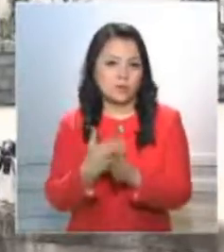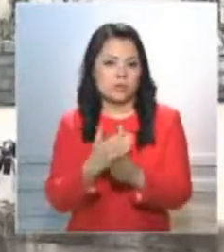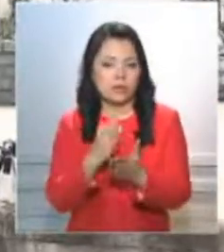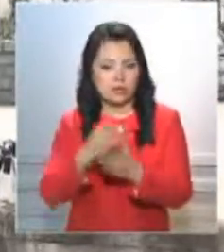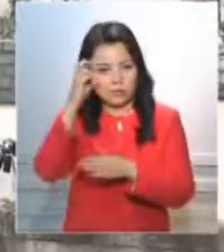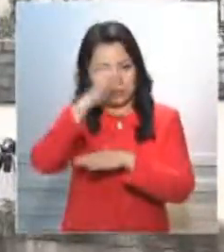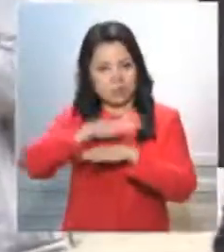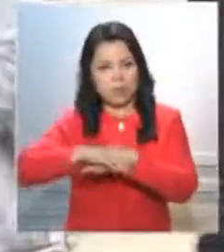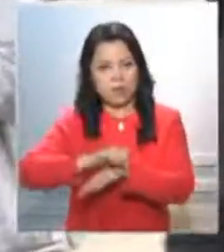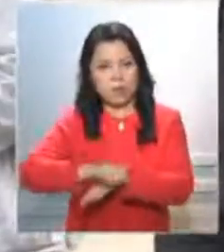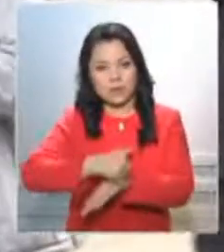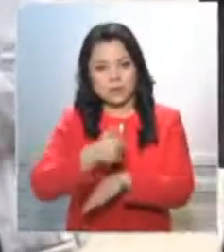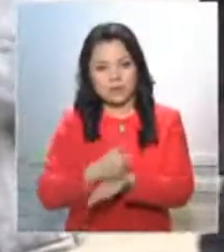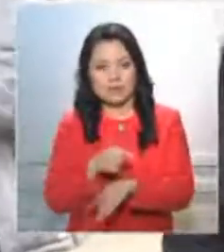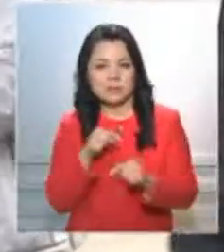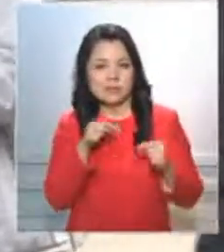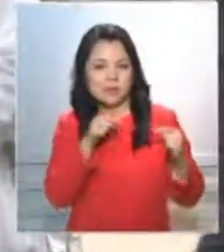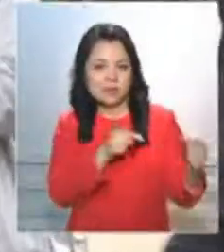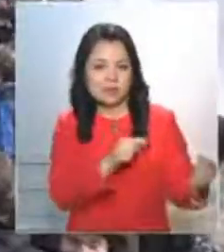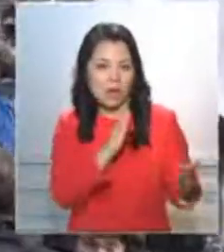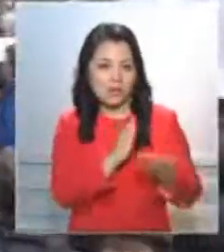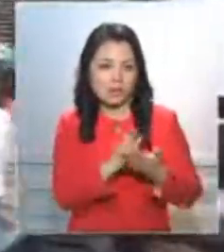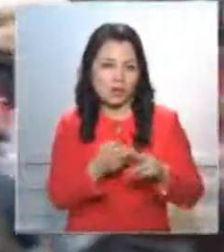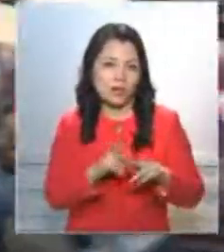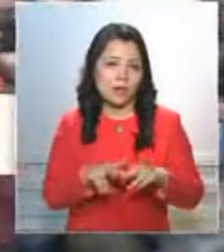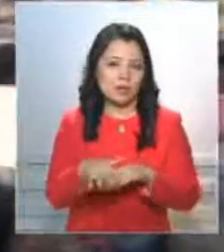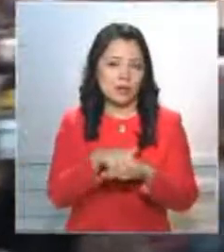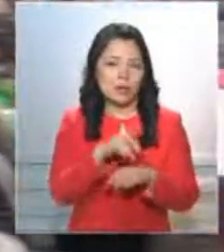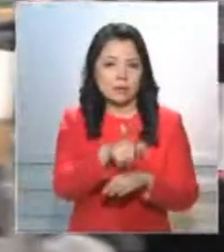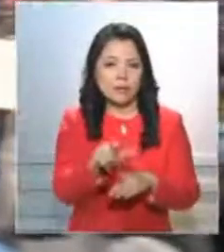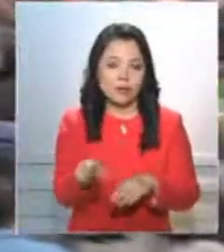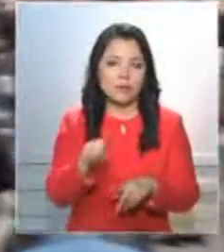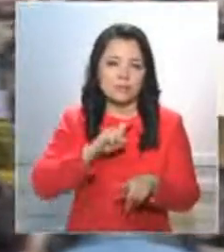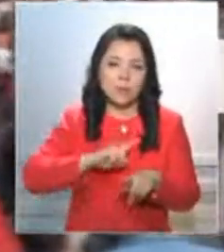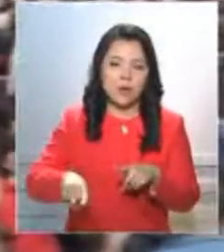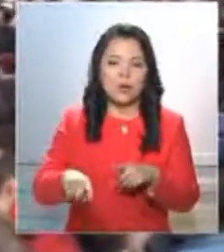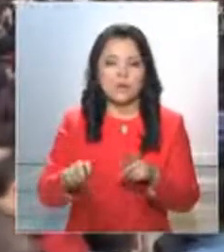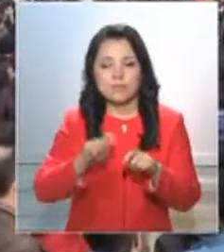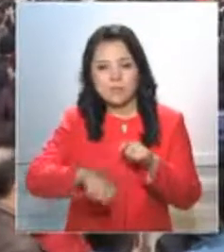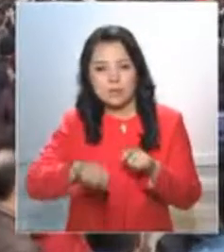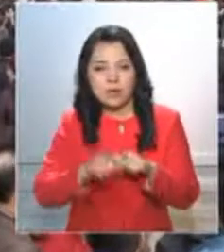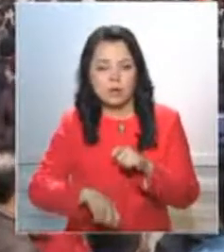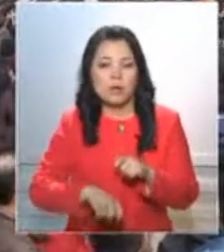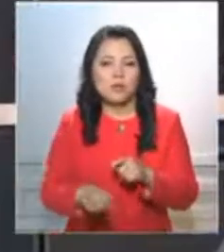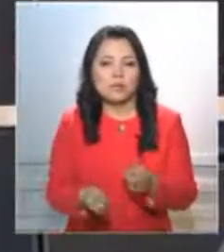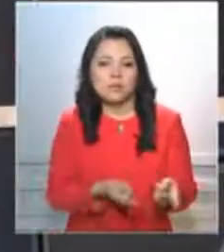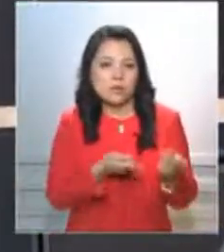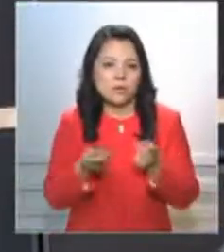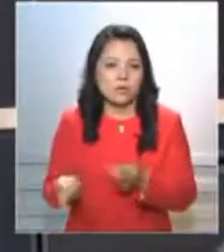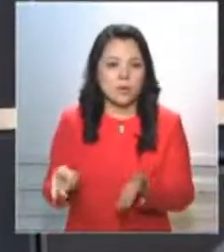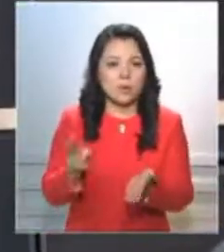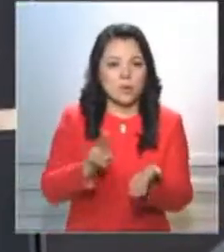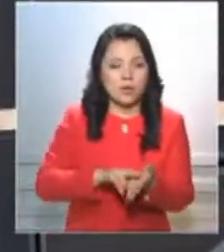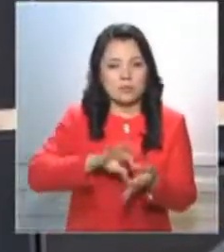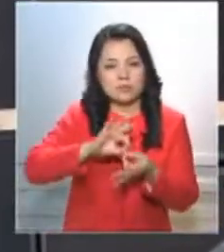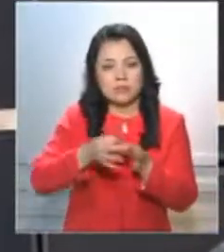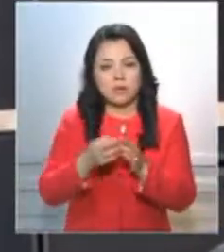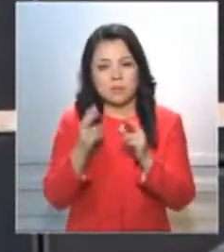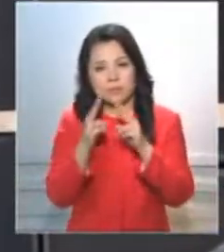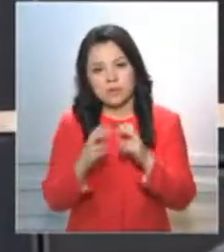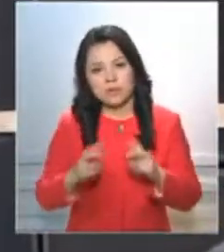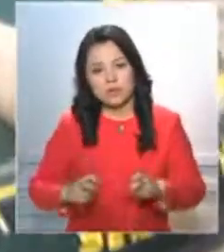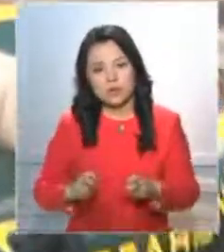наразы. Өйткені шенеуніктер күн сайын көші-қон заңын қайта-қайта қарап, шараны күшейту шараларын қолға алуда.